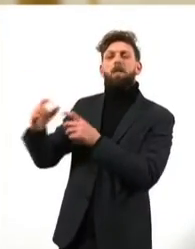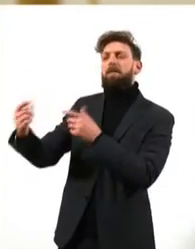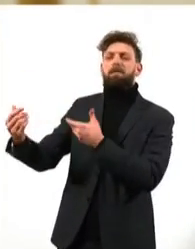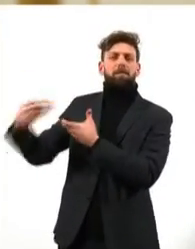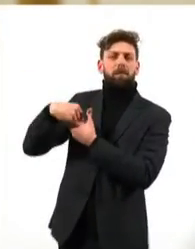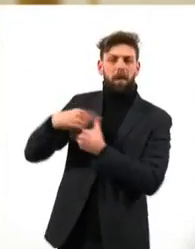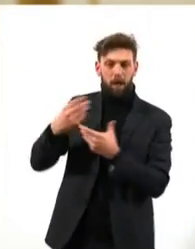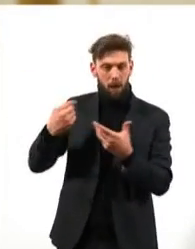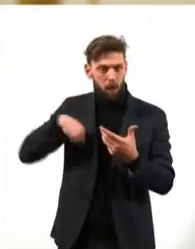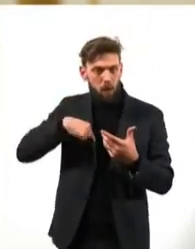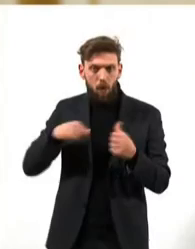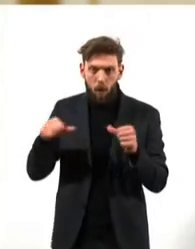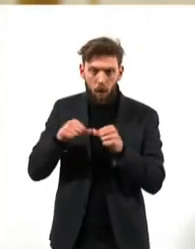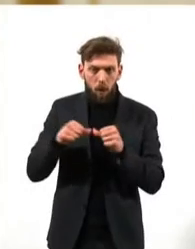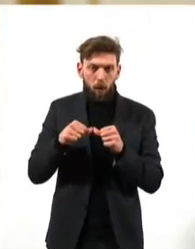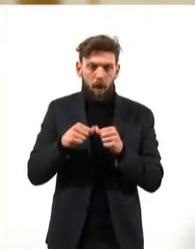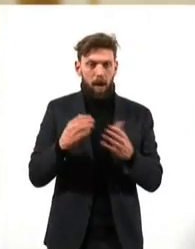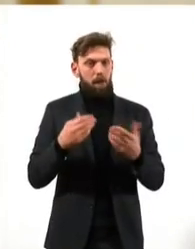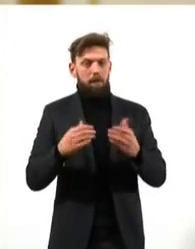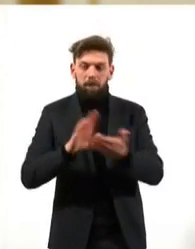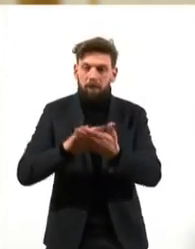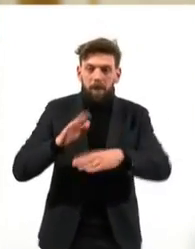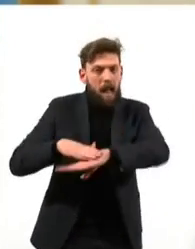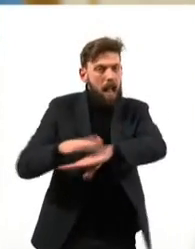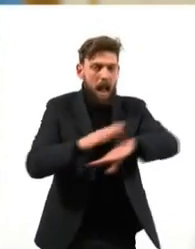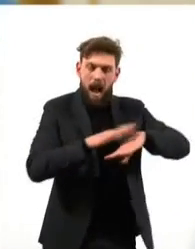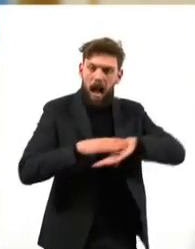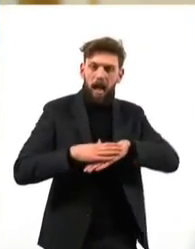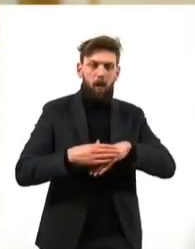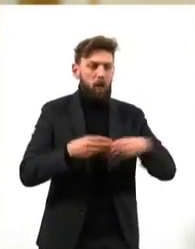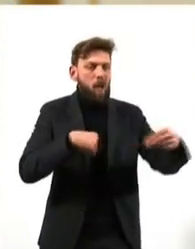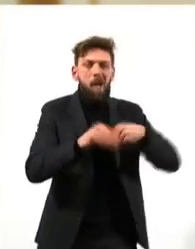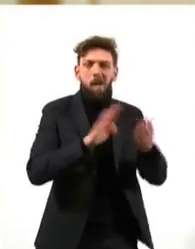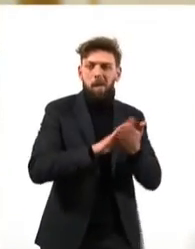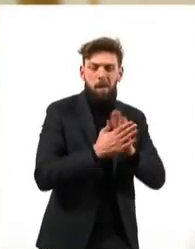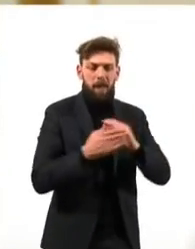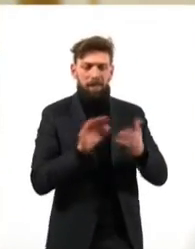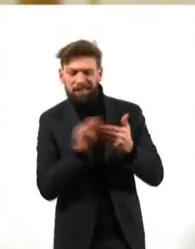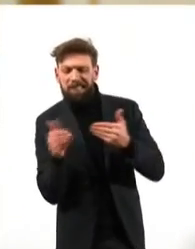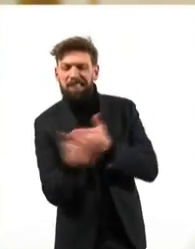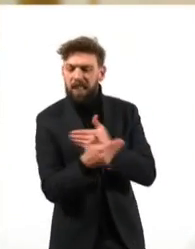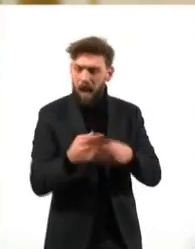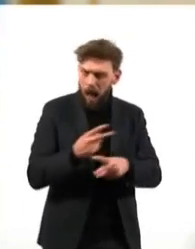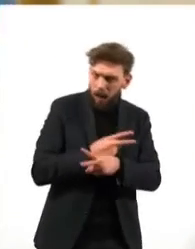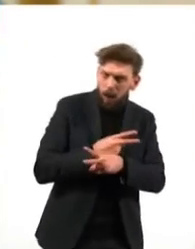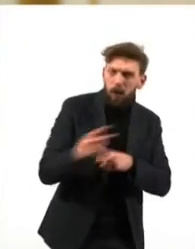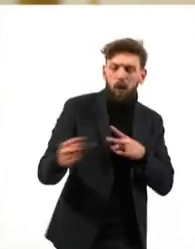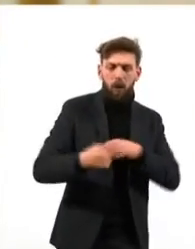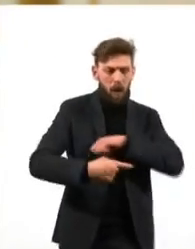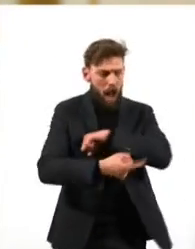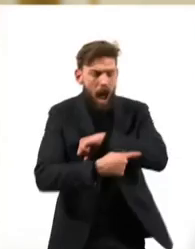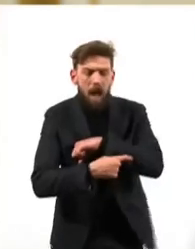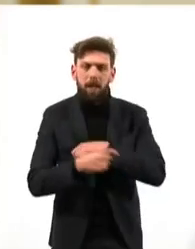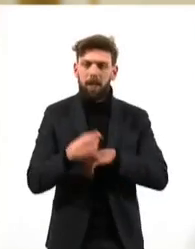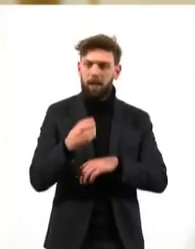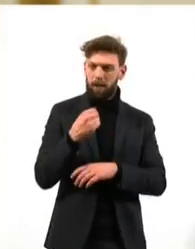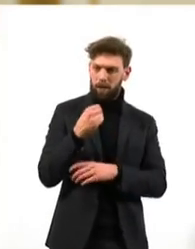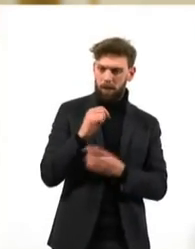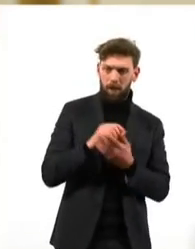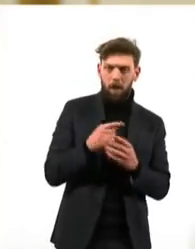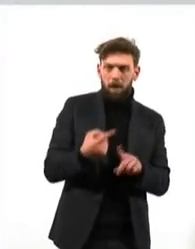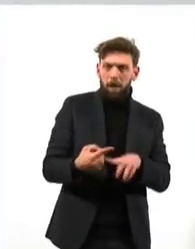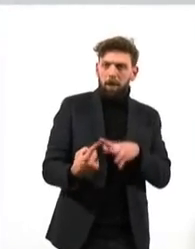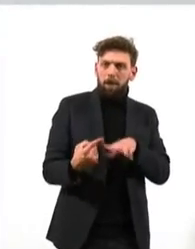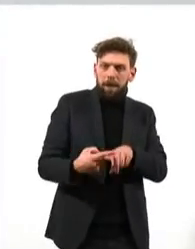message du côté dangereux des paris sportifs, de l'addiction, de l'endettement, de l'isolement et ainsi de suite. Et mon message, c'est vraiment